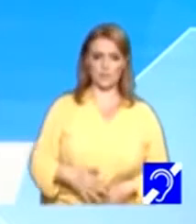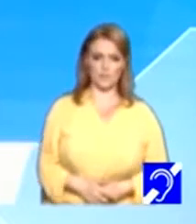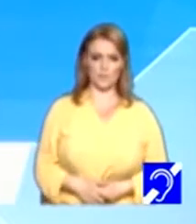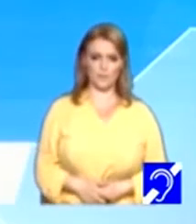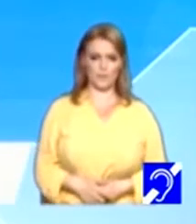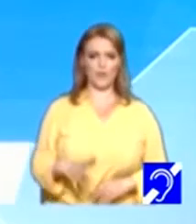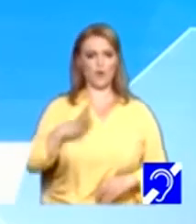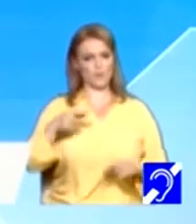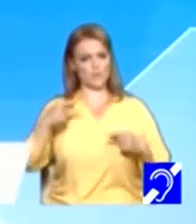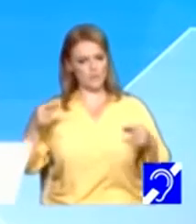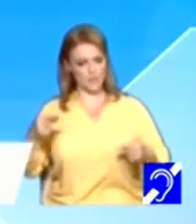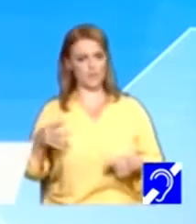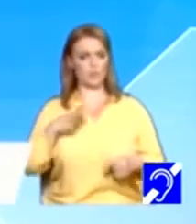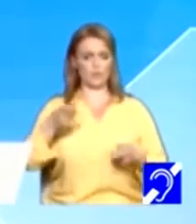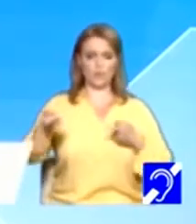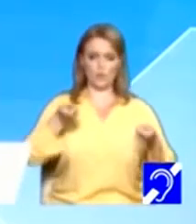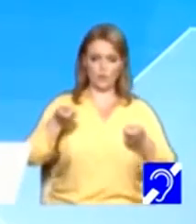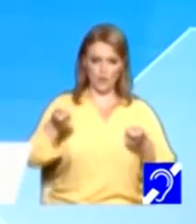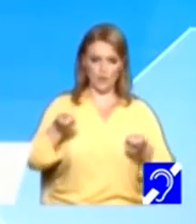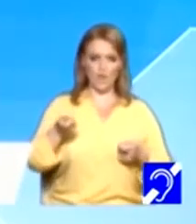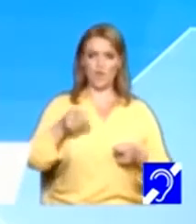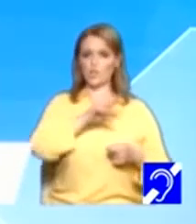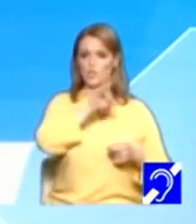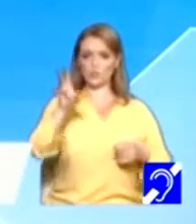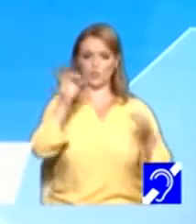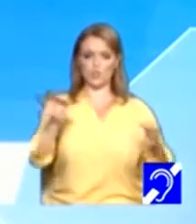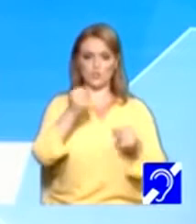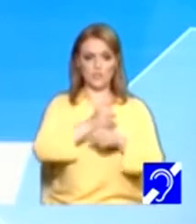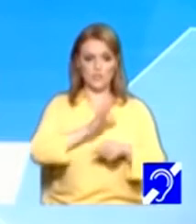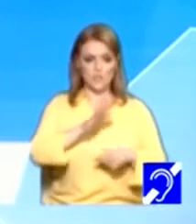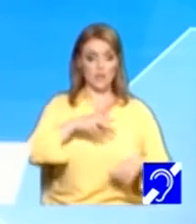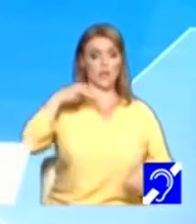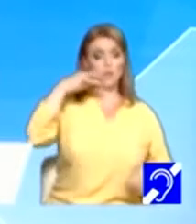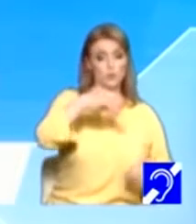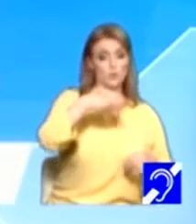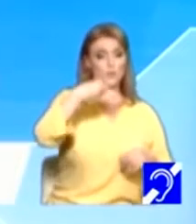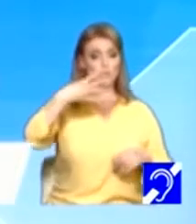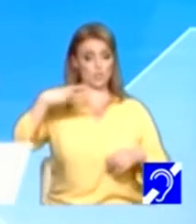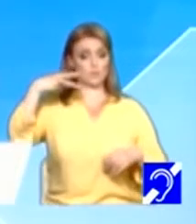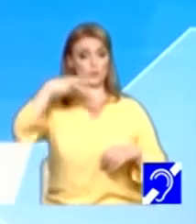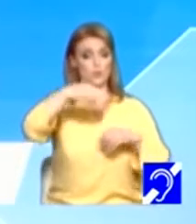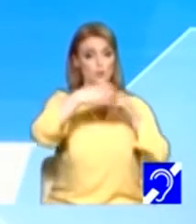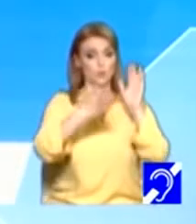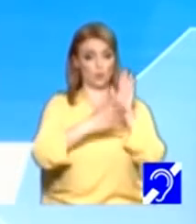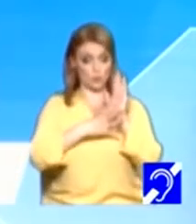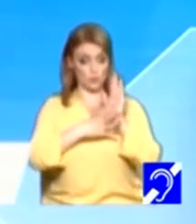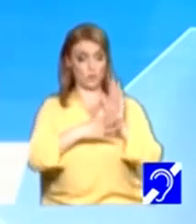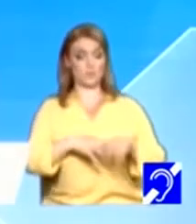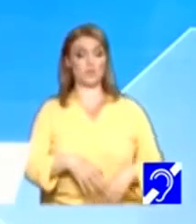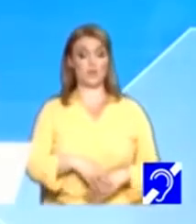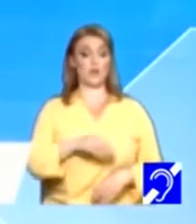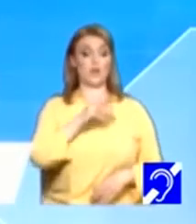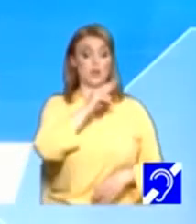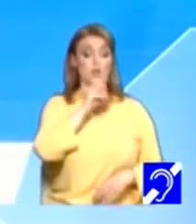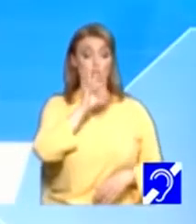tot felul de curente geopolitice au fost la guvernare și nimeni nu a făcut nimic. În 2015 și în 2019, susținerea masivă pe care a avut-o Ilan Șor